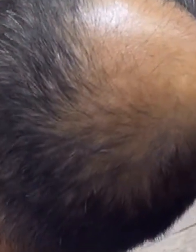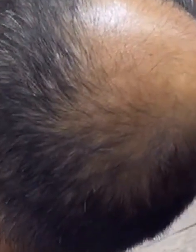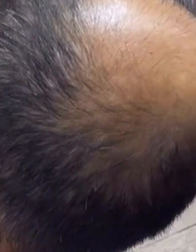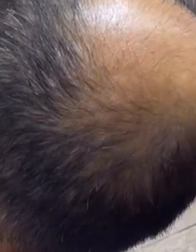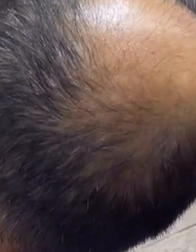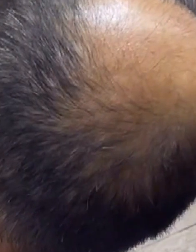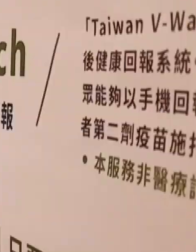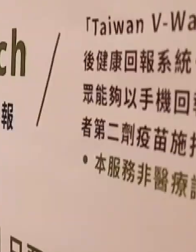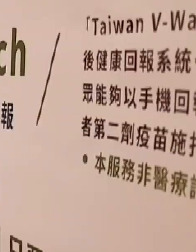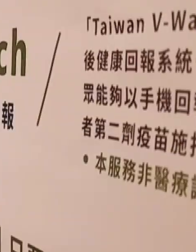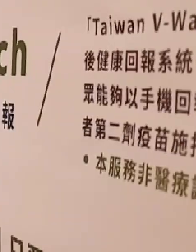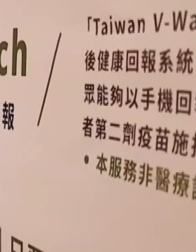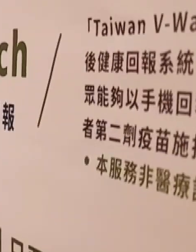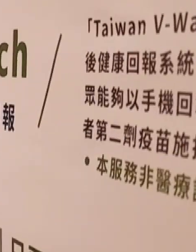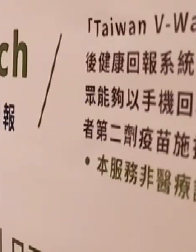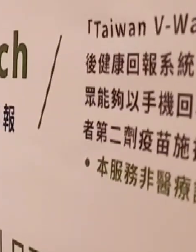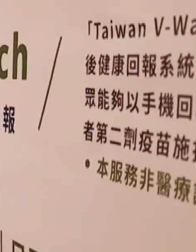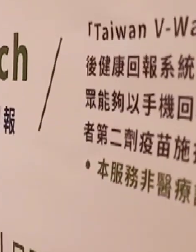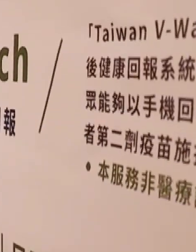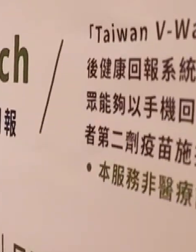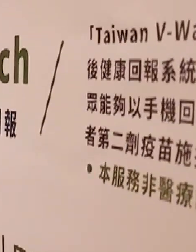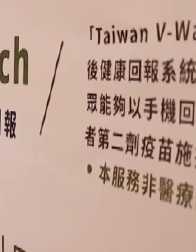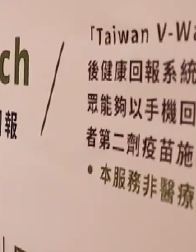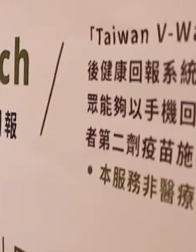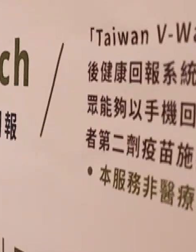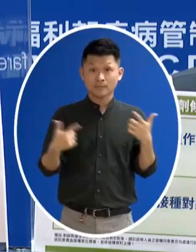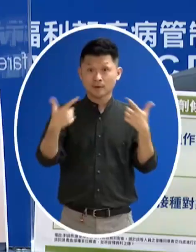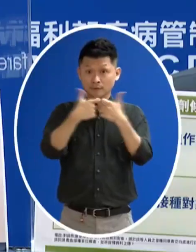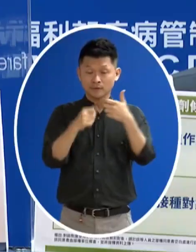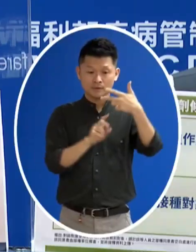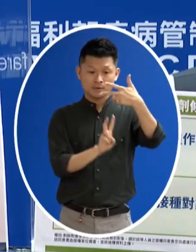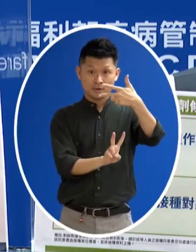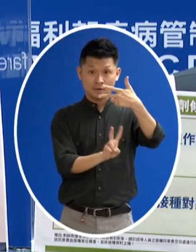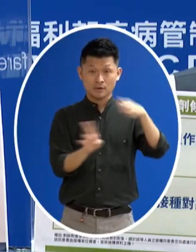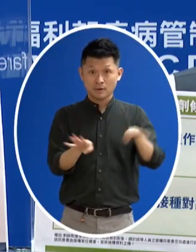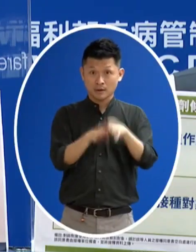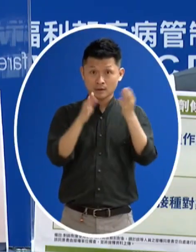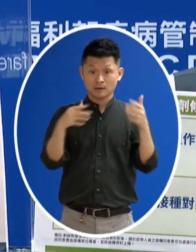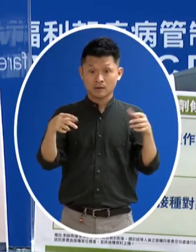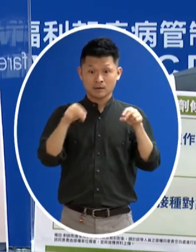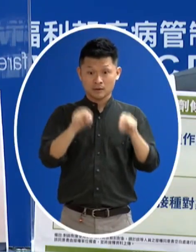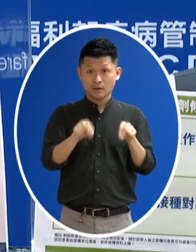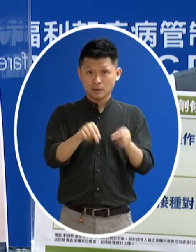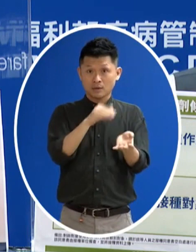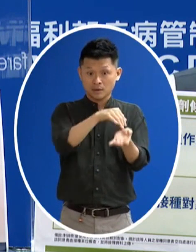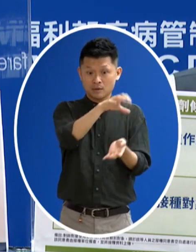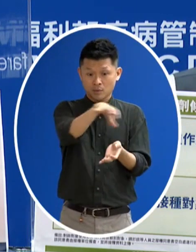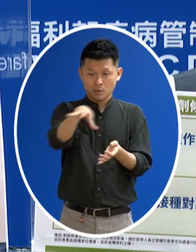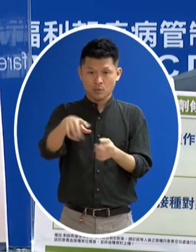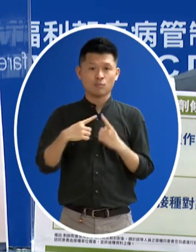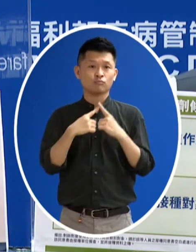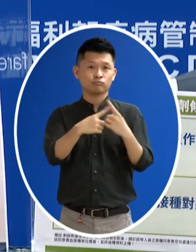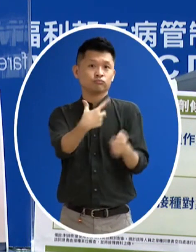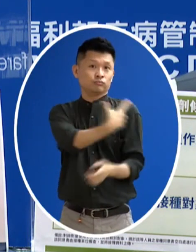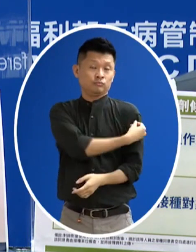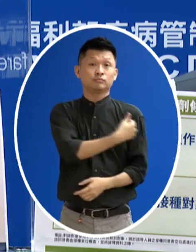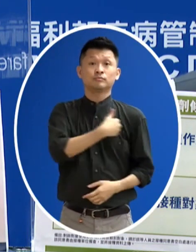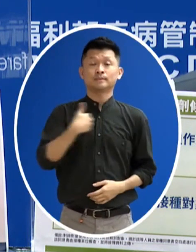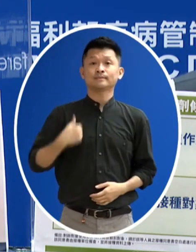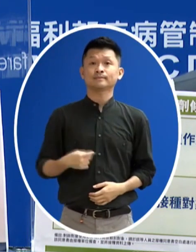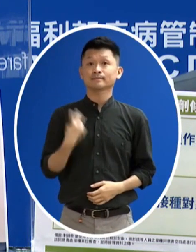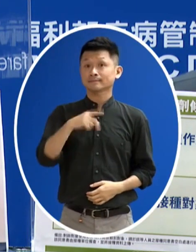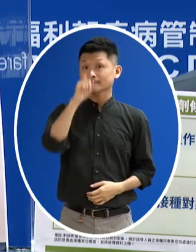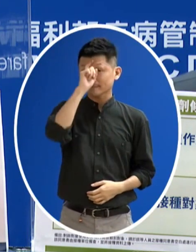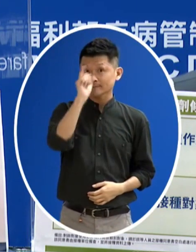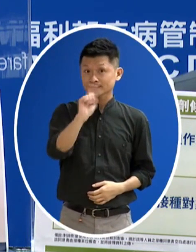列在第5类。那符合对象者可自7月2日起到各合约医疗院所预约接种。那当然我这边也特别